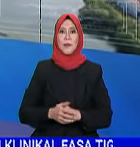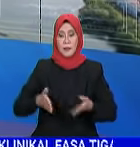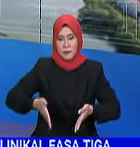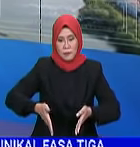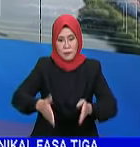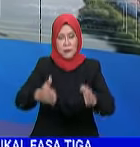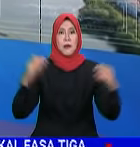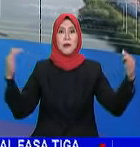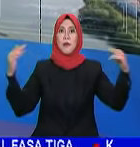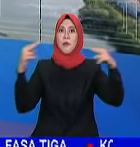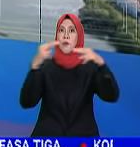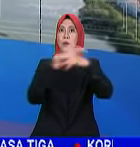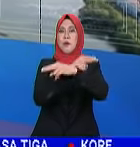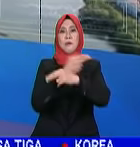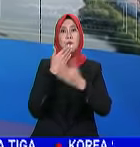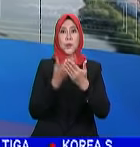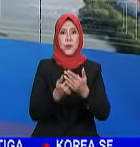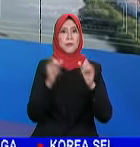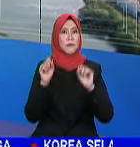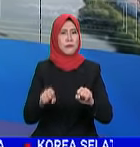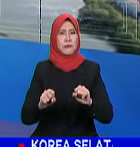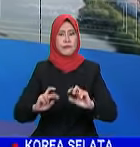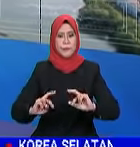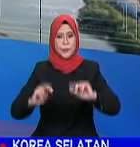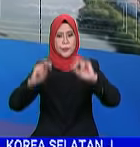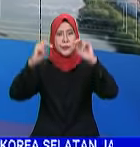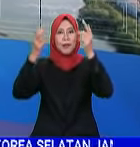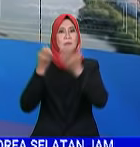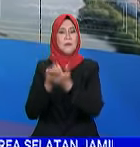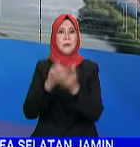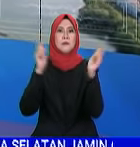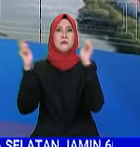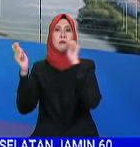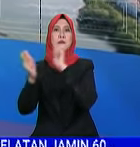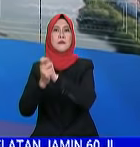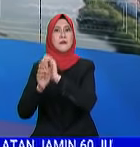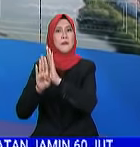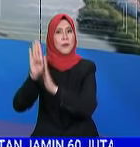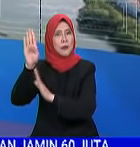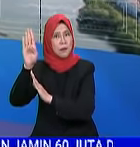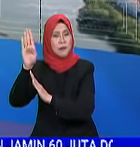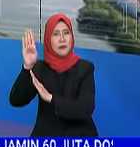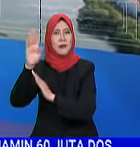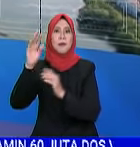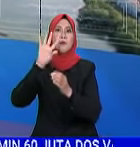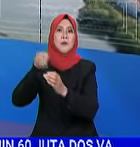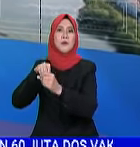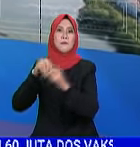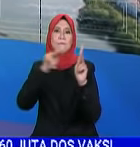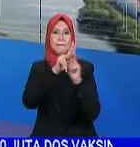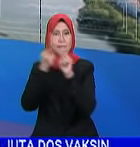jalan raya yang baik, ia mampu melonjak potensi pertumbuhan dan transformasi pembangunan termasuk di luar